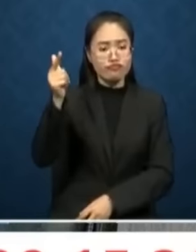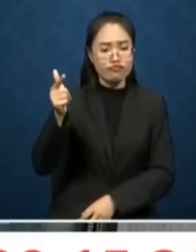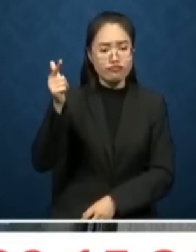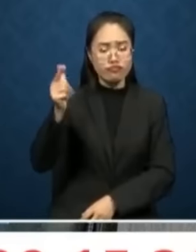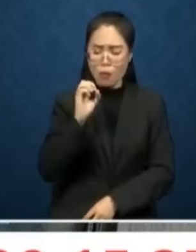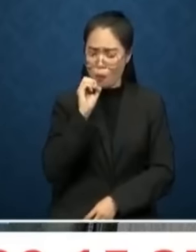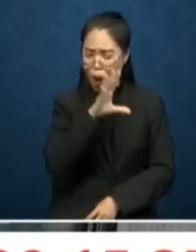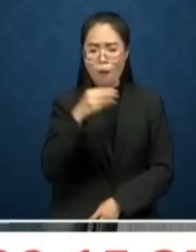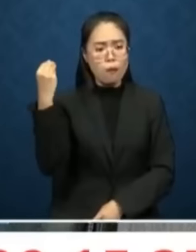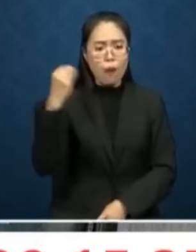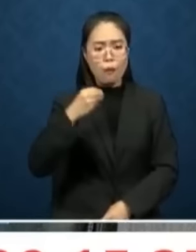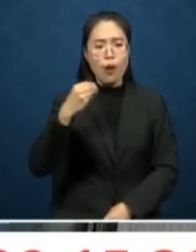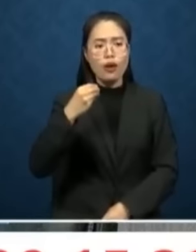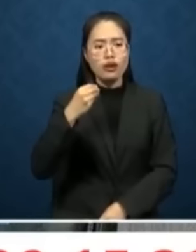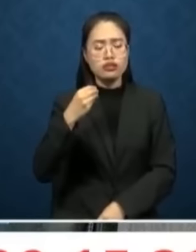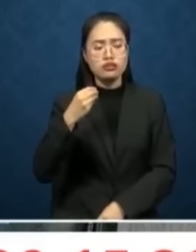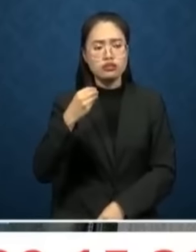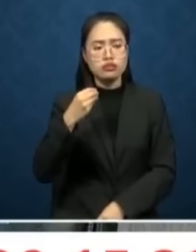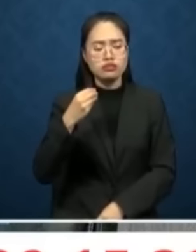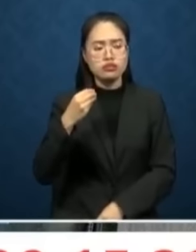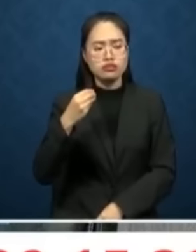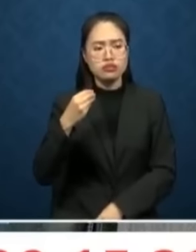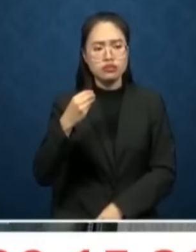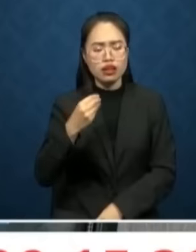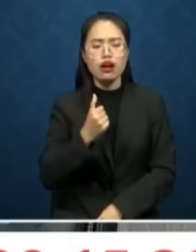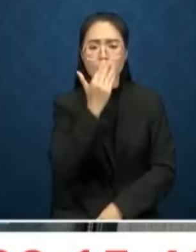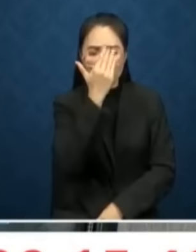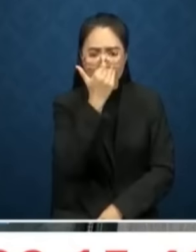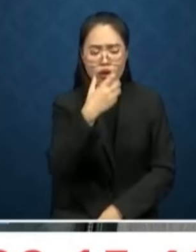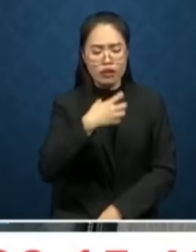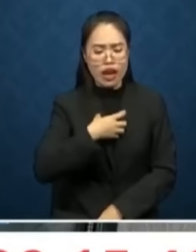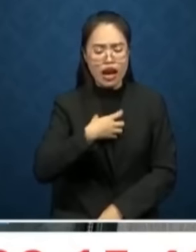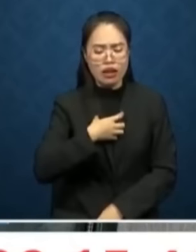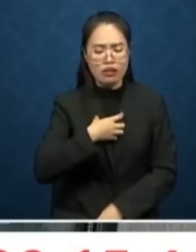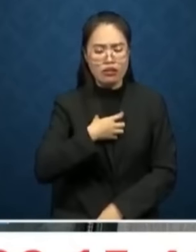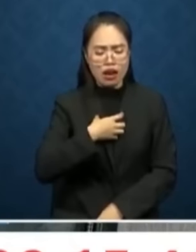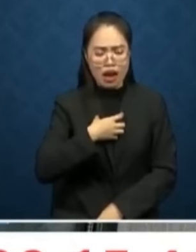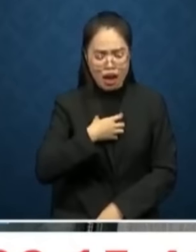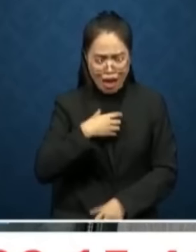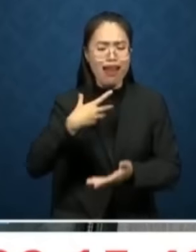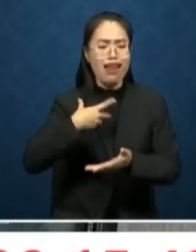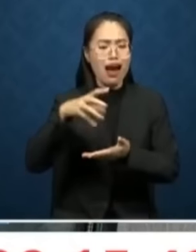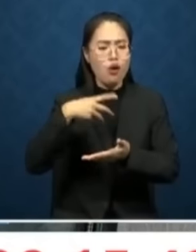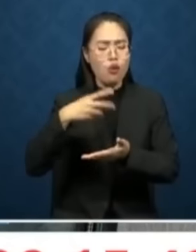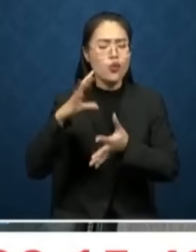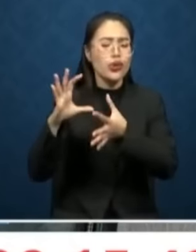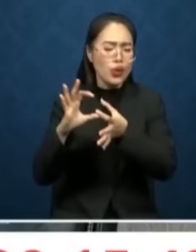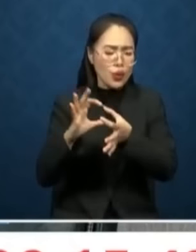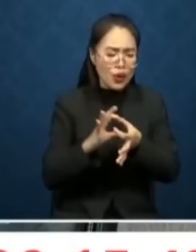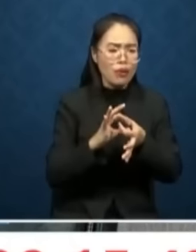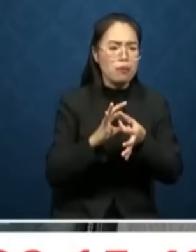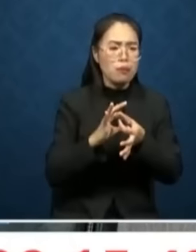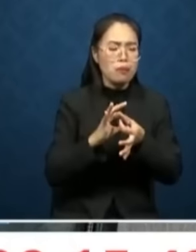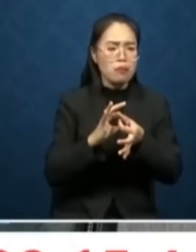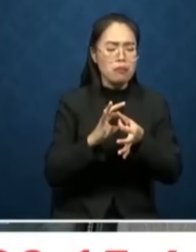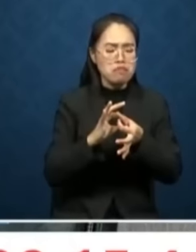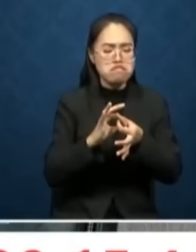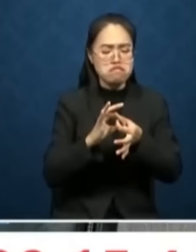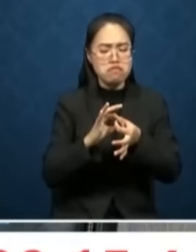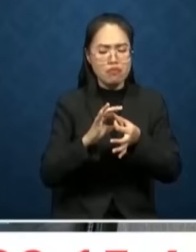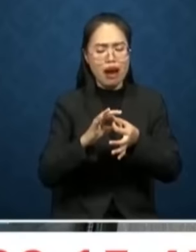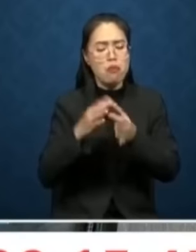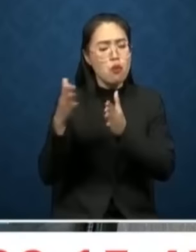งหลายหนก็จริงก็เพราะเพื่อให้เกิดประโยชน์ในการที่เชื่อมโยงเรื่องราวเท่านั้นนะครับแต่ว่าผมไม่ได้โทษท่านนะ